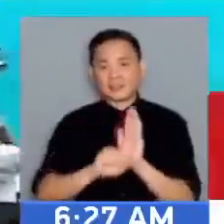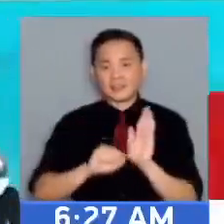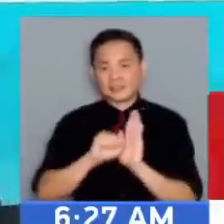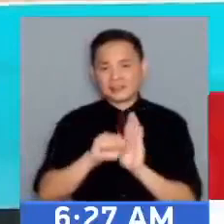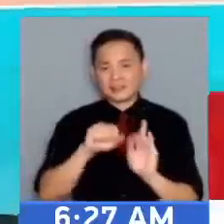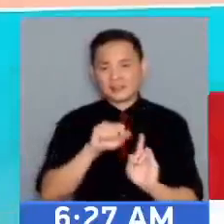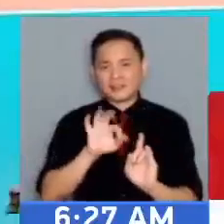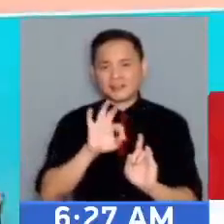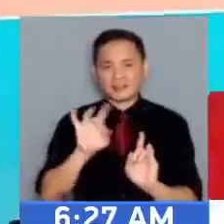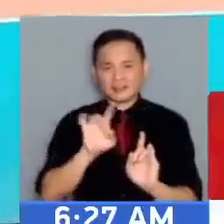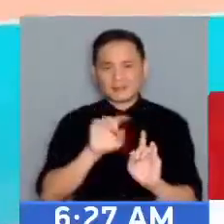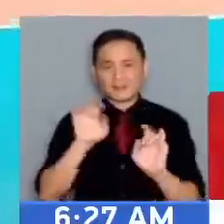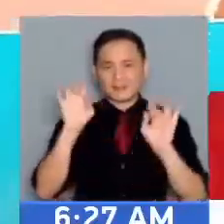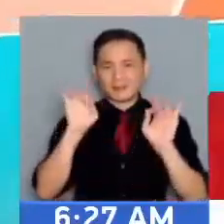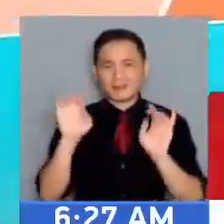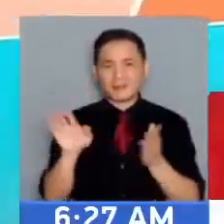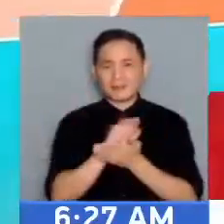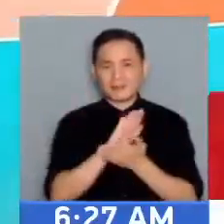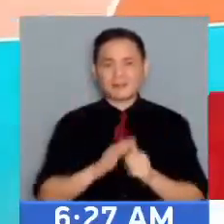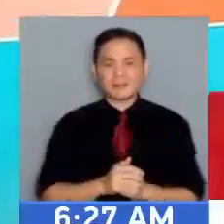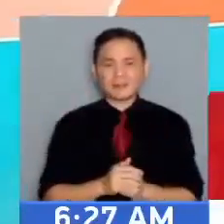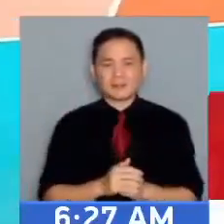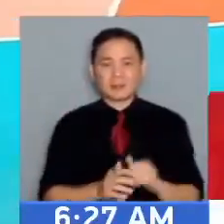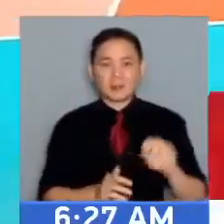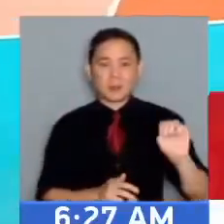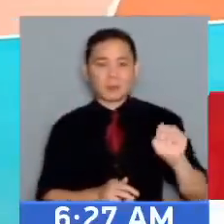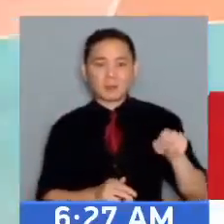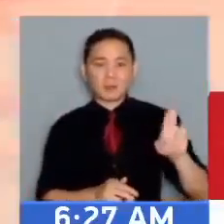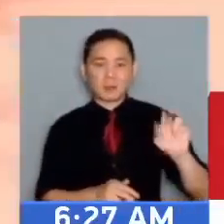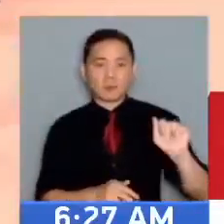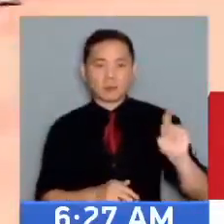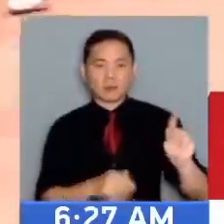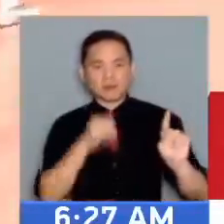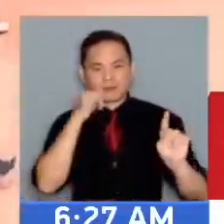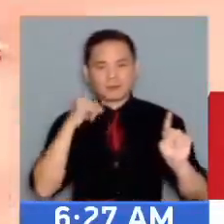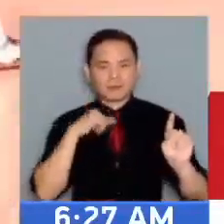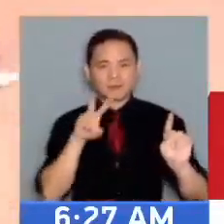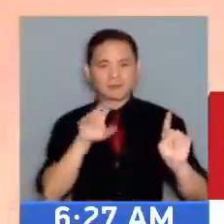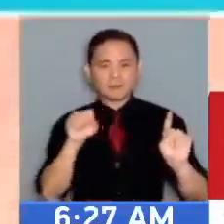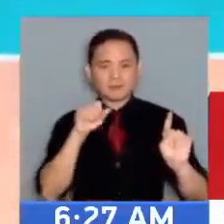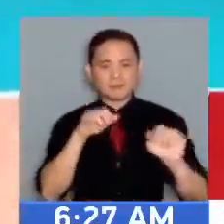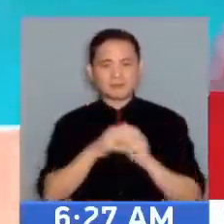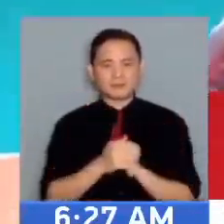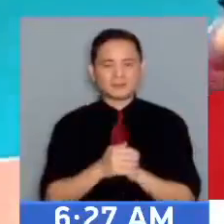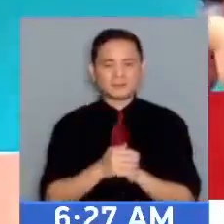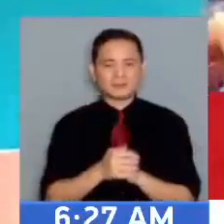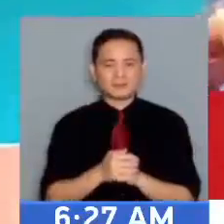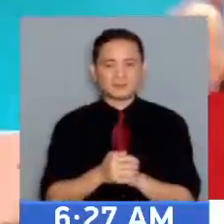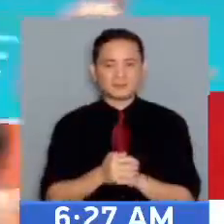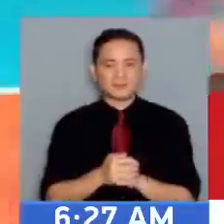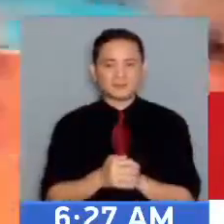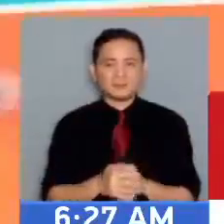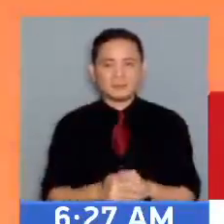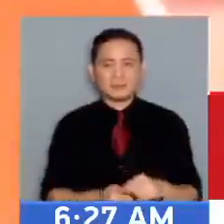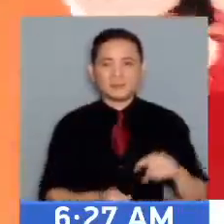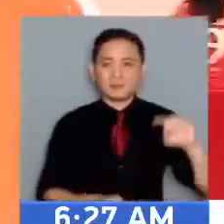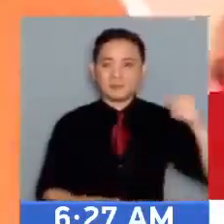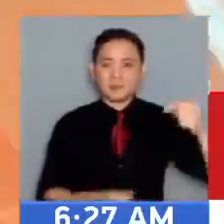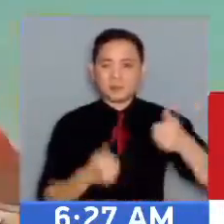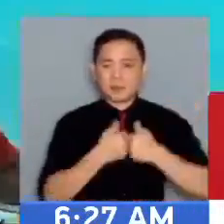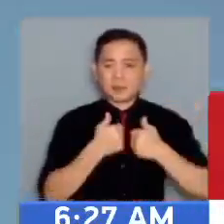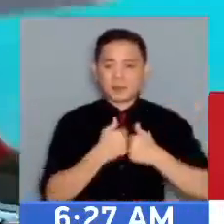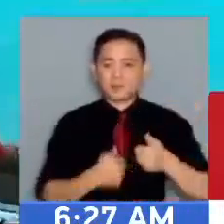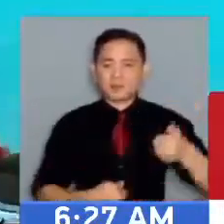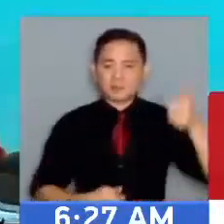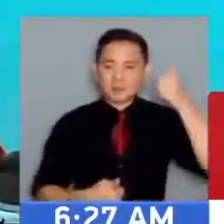sila ipanalo ang laban kontra Mapua Lady Cardinals kahapon. Inangkin agad ng Lady Pirates ang first set at hindi hinayaang makahabol sa score